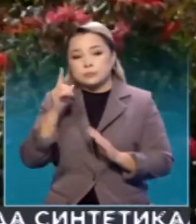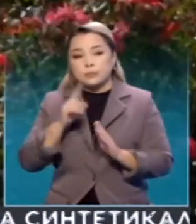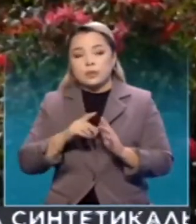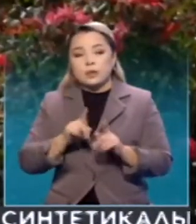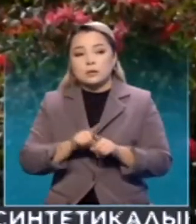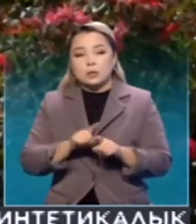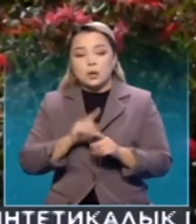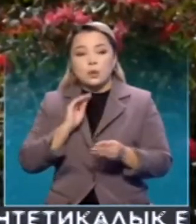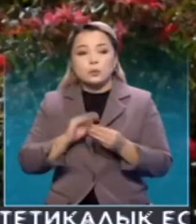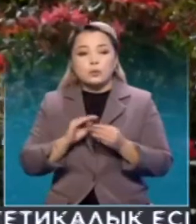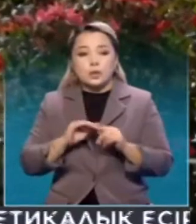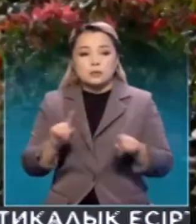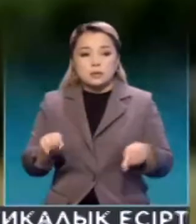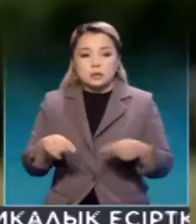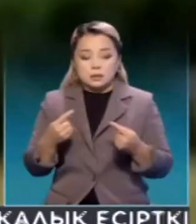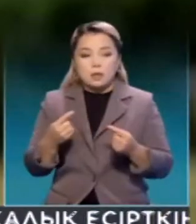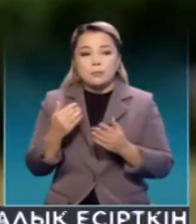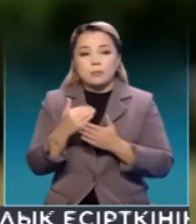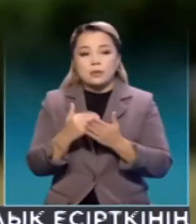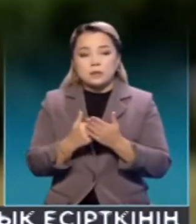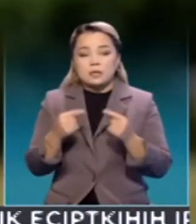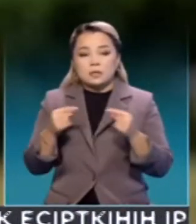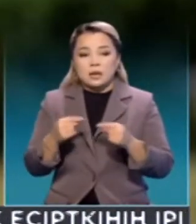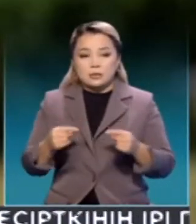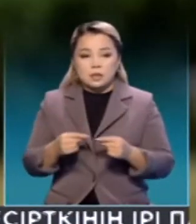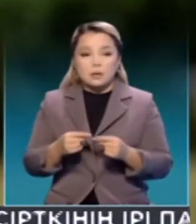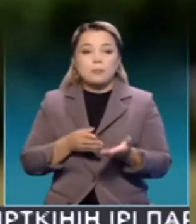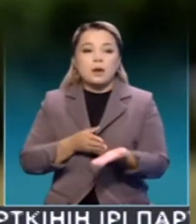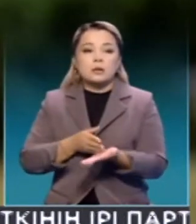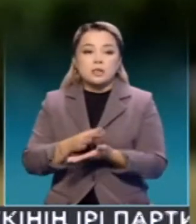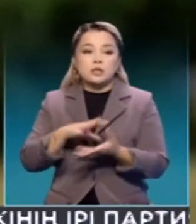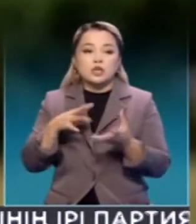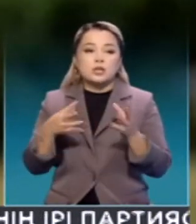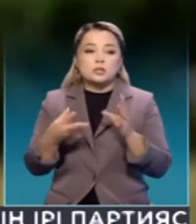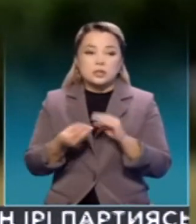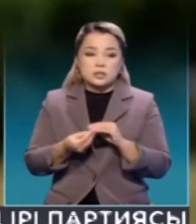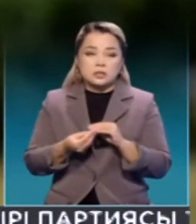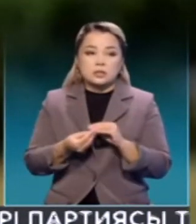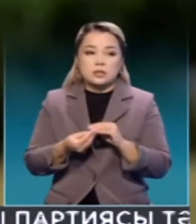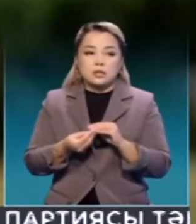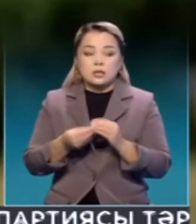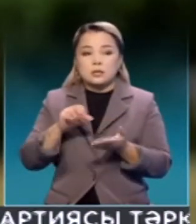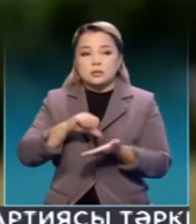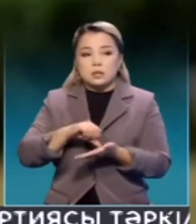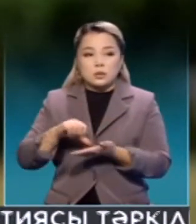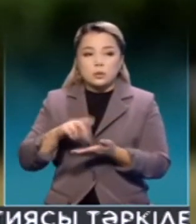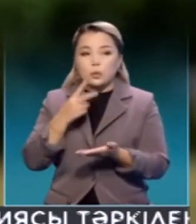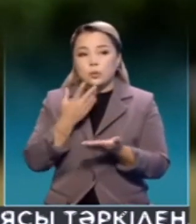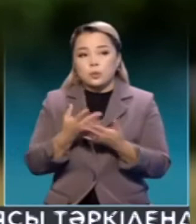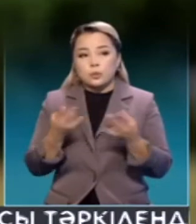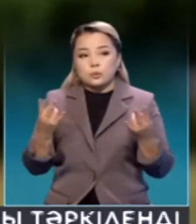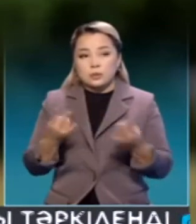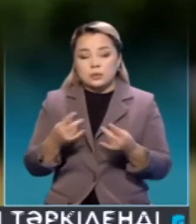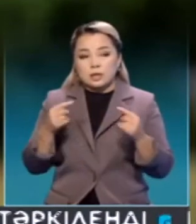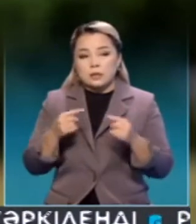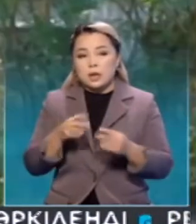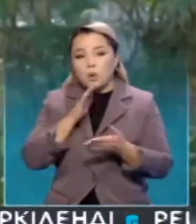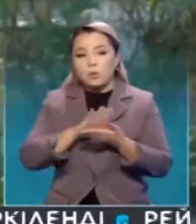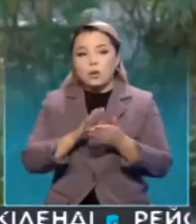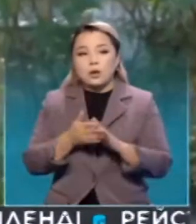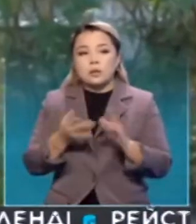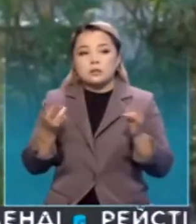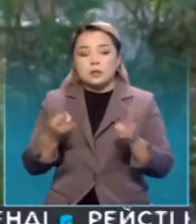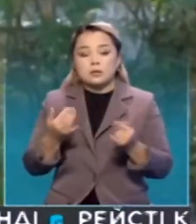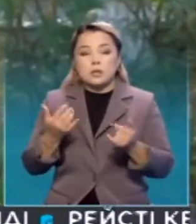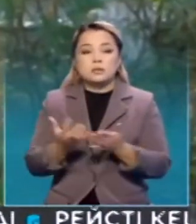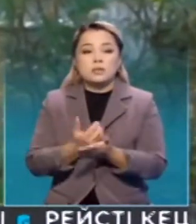тұрақталуы қажет. Нақты бағдарламаның нақты бағытты нәтижесі көру, жаңағыдай нәтижесін көру үшін нақты уақыт қажет.